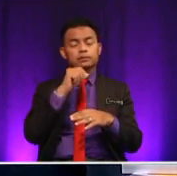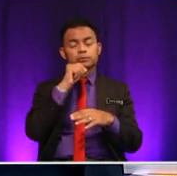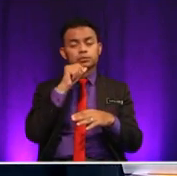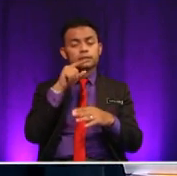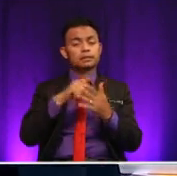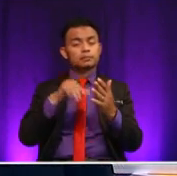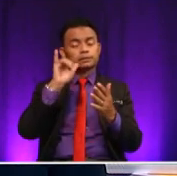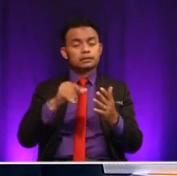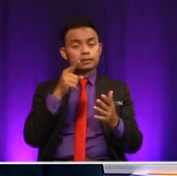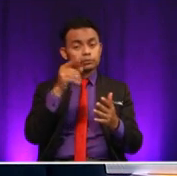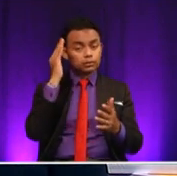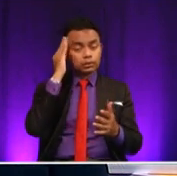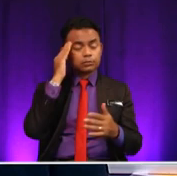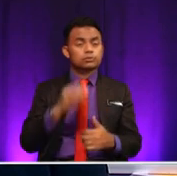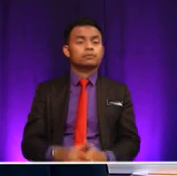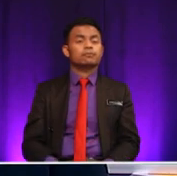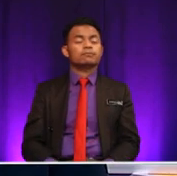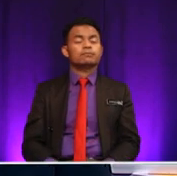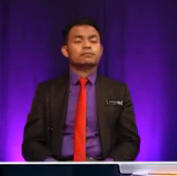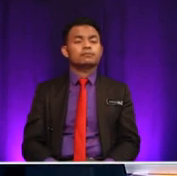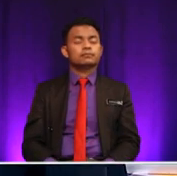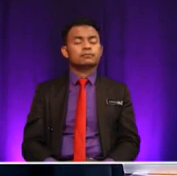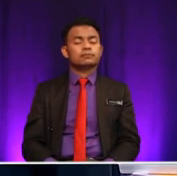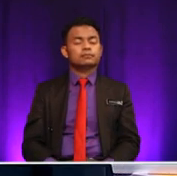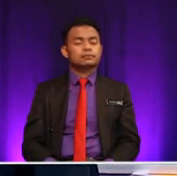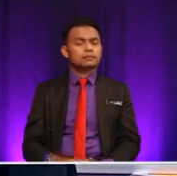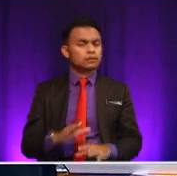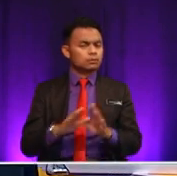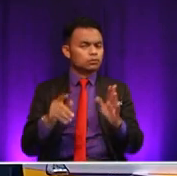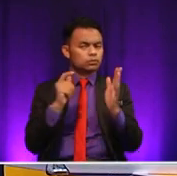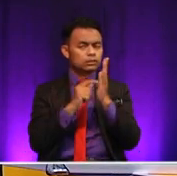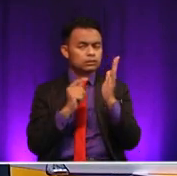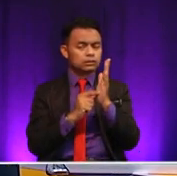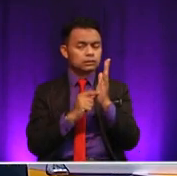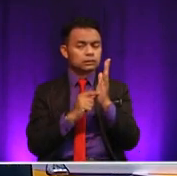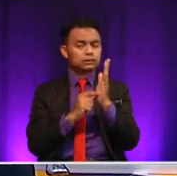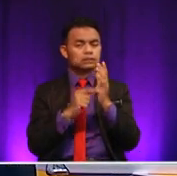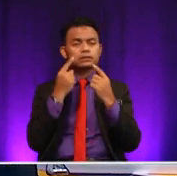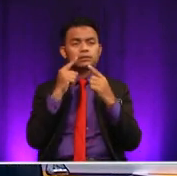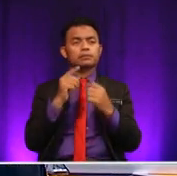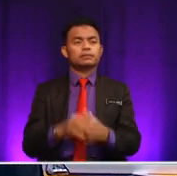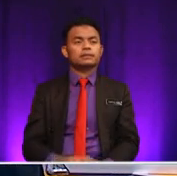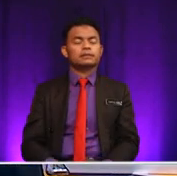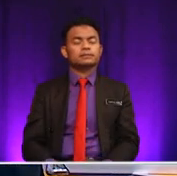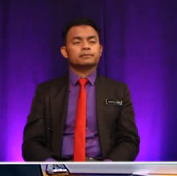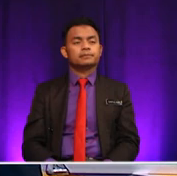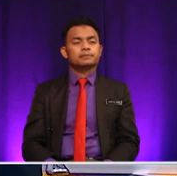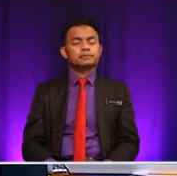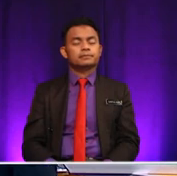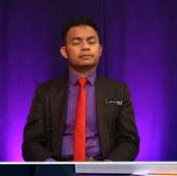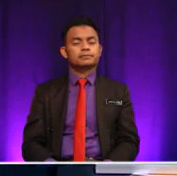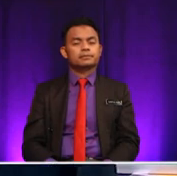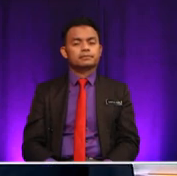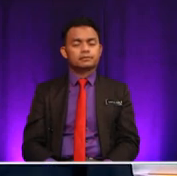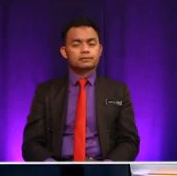oke ataupun kita jangan elakan menit ke Jawa pala orang kata Gesing badan tak tahu sangat nih Bagi jawaban teka-teki